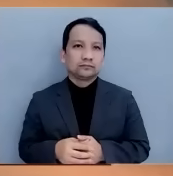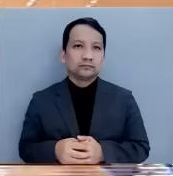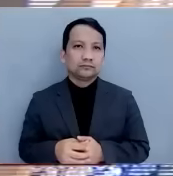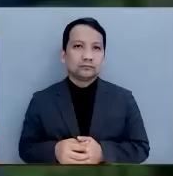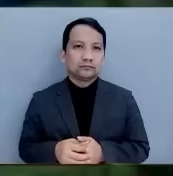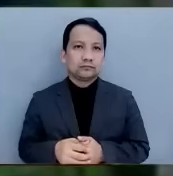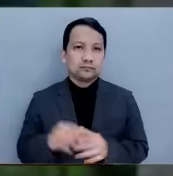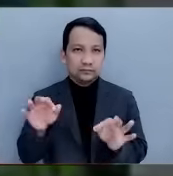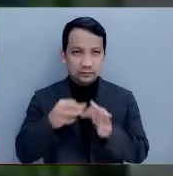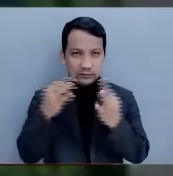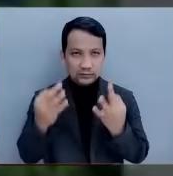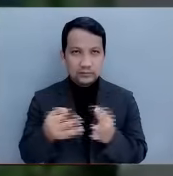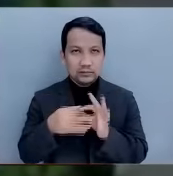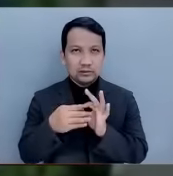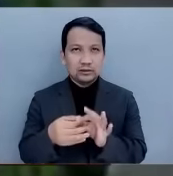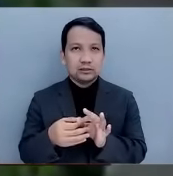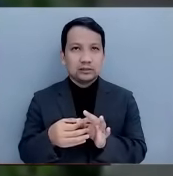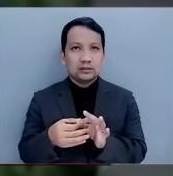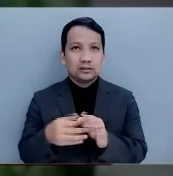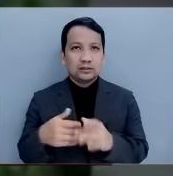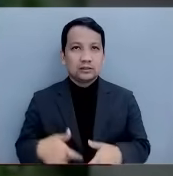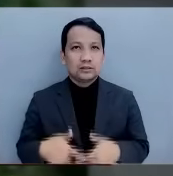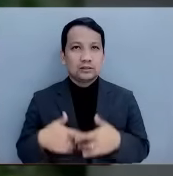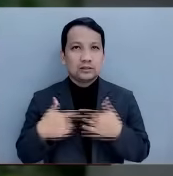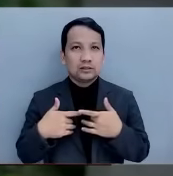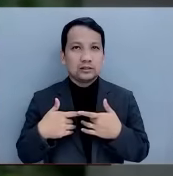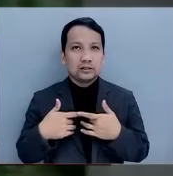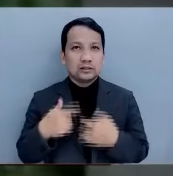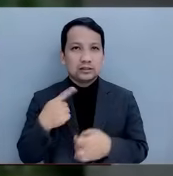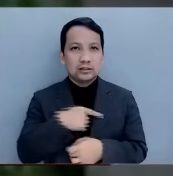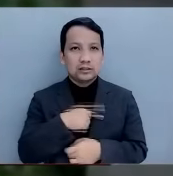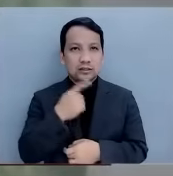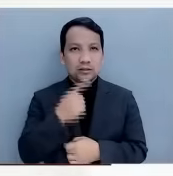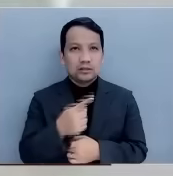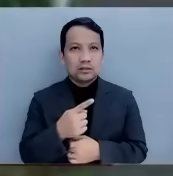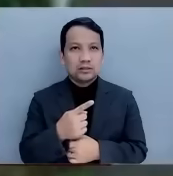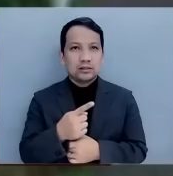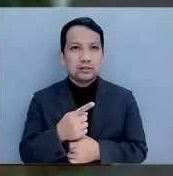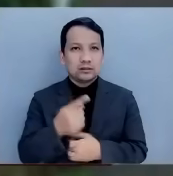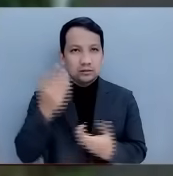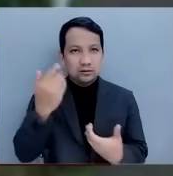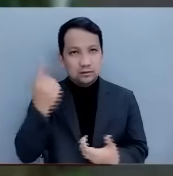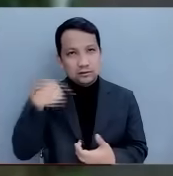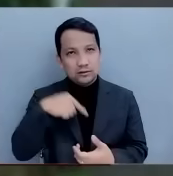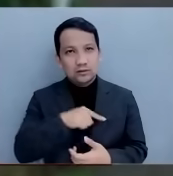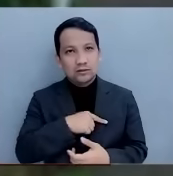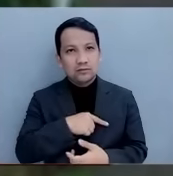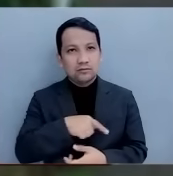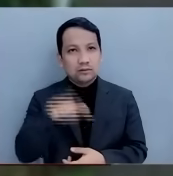niya. Kung walang buhay po na kinuha niya, buhay din po ang kapalit para sa akin. Sabi ko, baba